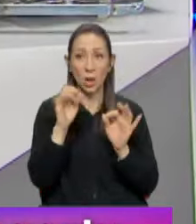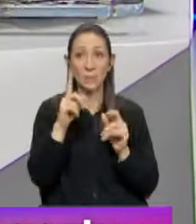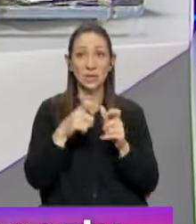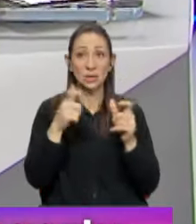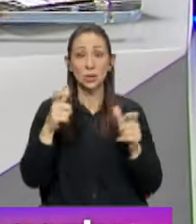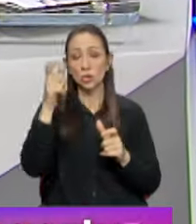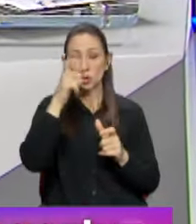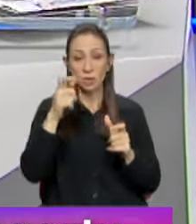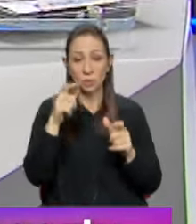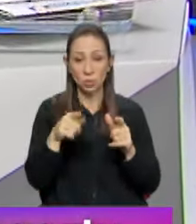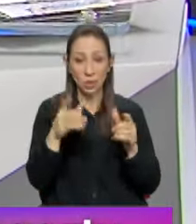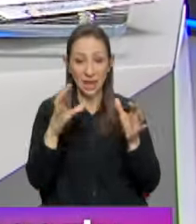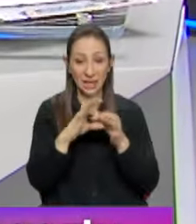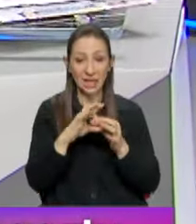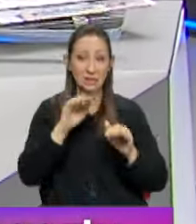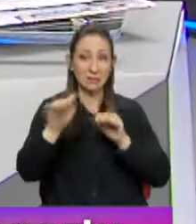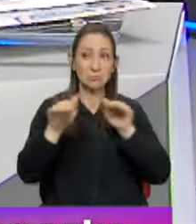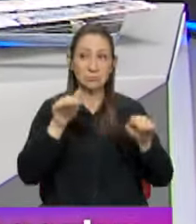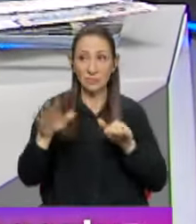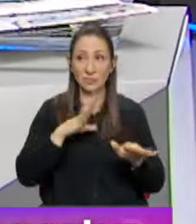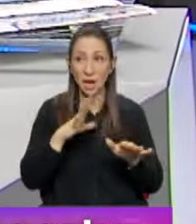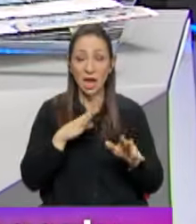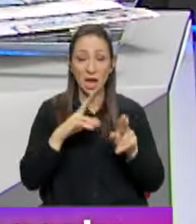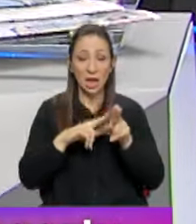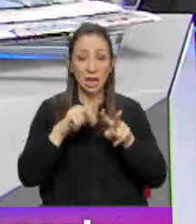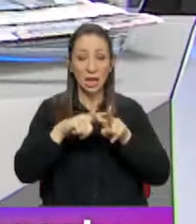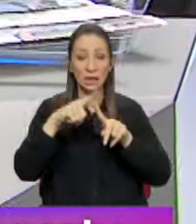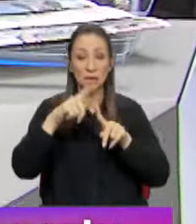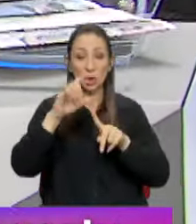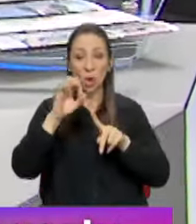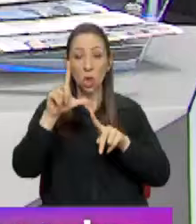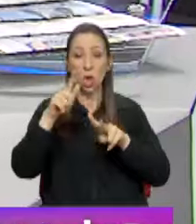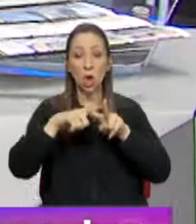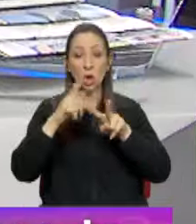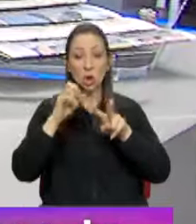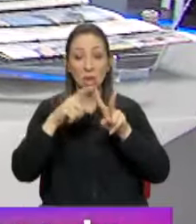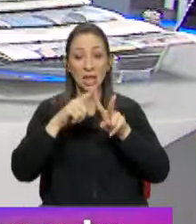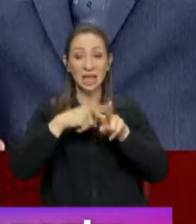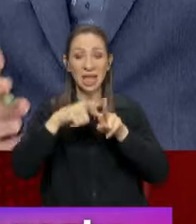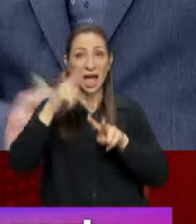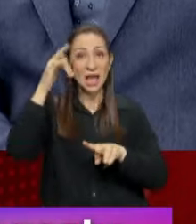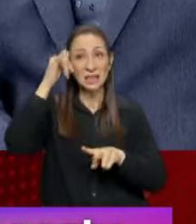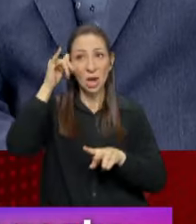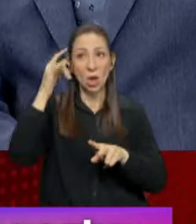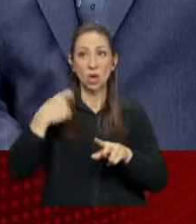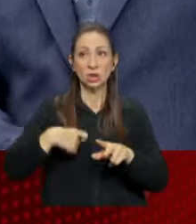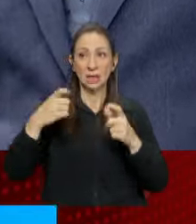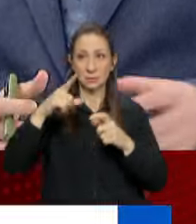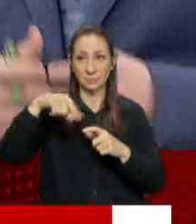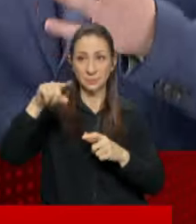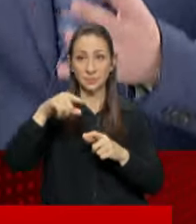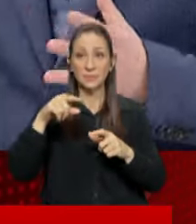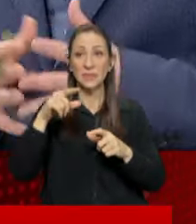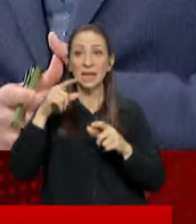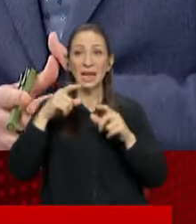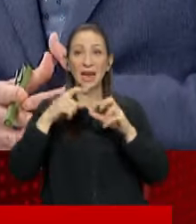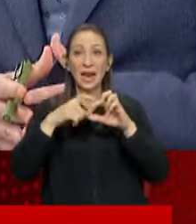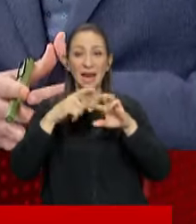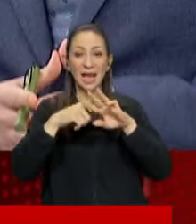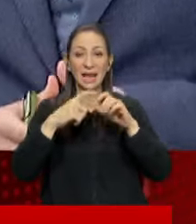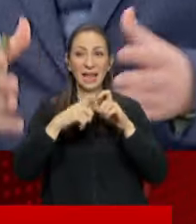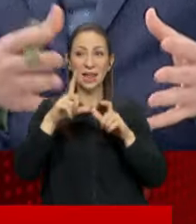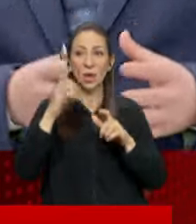paylaşacağız. Türkiye'de aslında bu yönde çağrılar vardı ancak Katalonya o gelişmeye imza attı. İspanya'nın özellik bölgesi Katalonya. Regl yoksulluğu diye bir şey